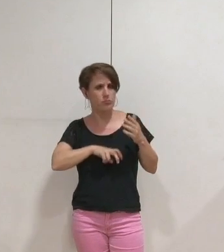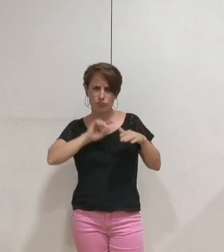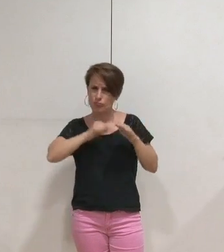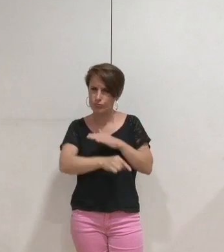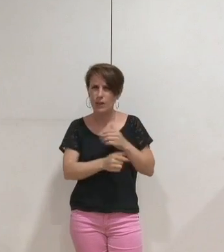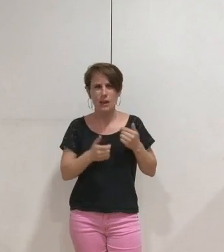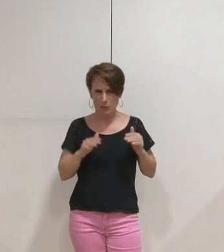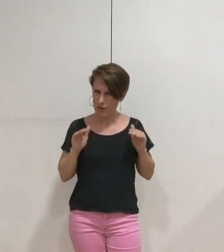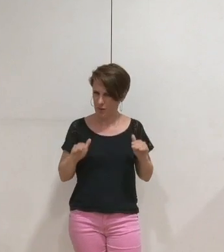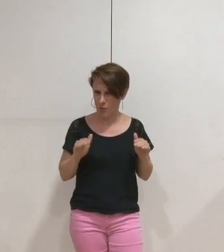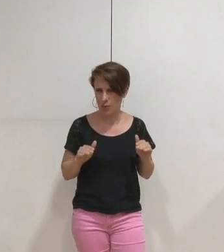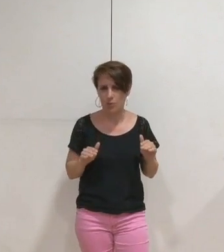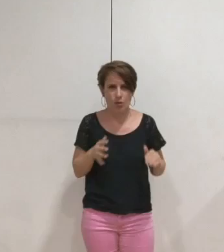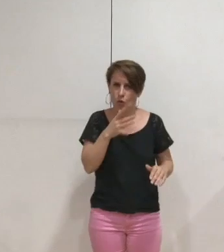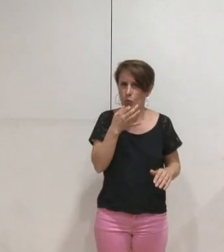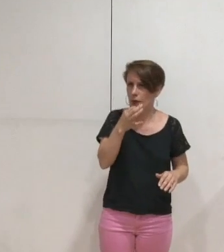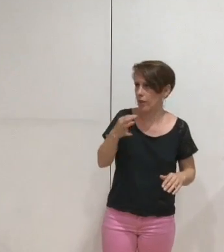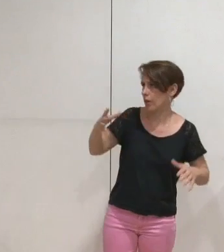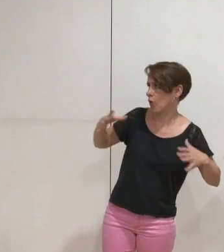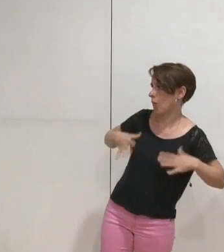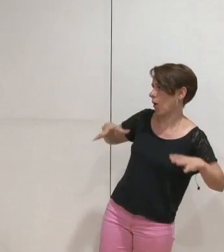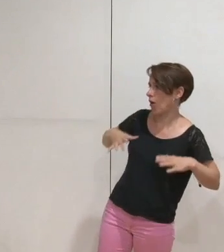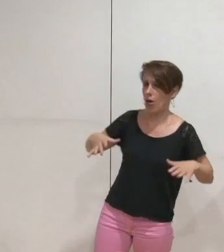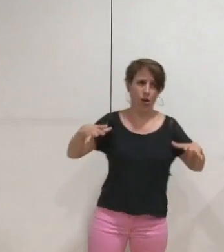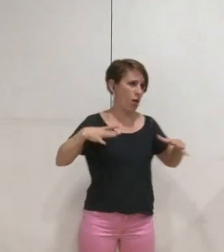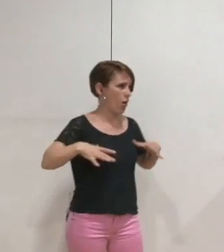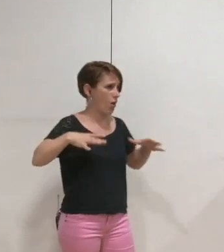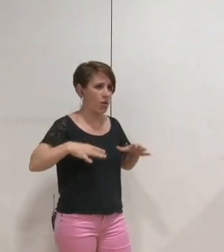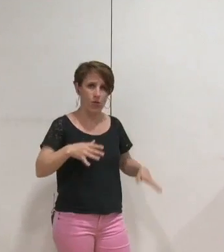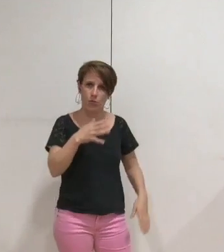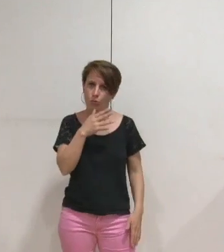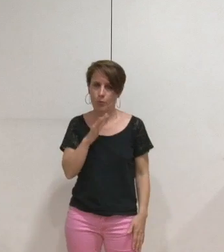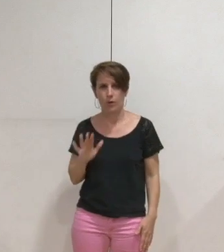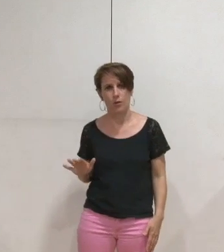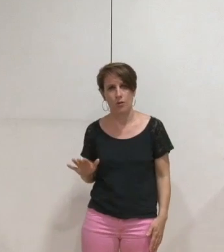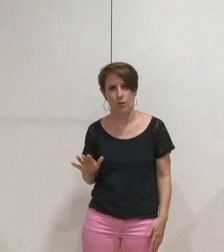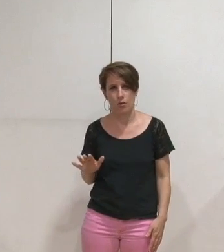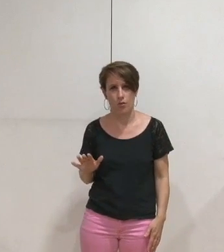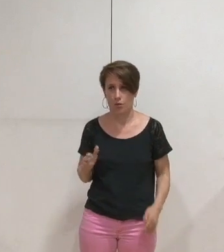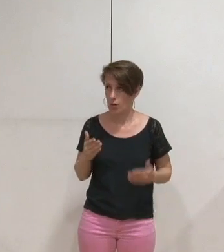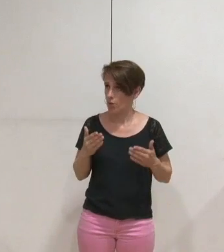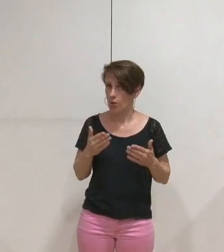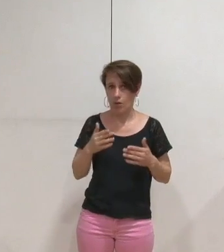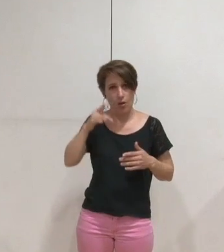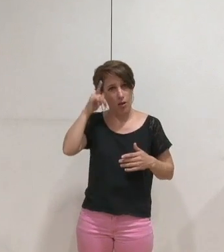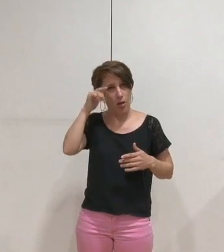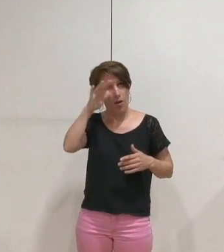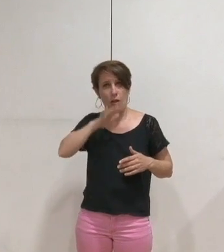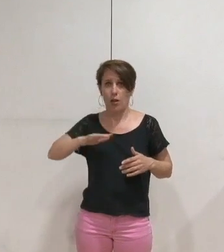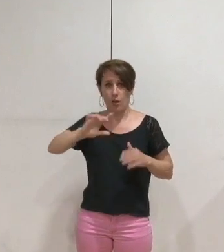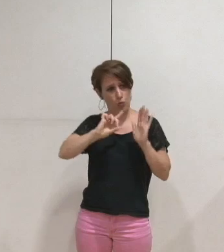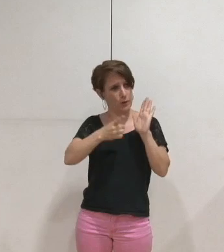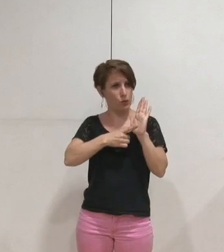vrai sujet on peut pas se renvoyer la balle c'est-à-dire que nous sommes dans un un régime de droit qui n'autorise pas euh un maire une